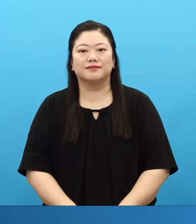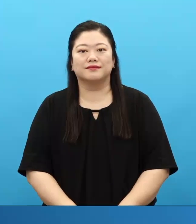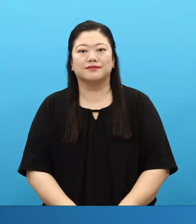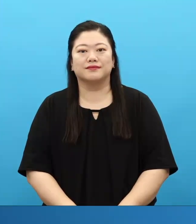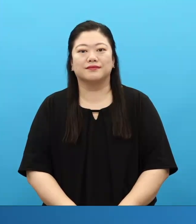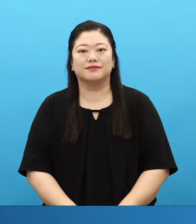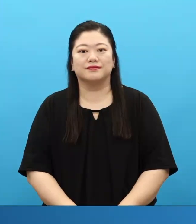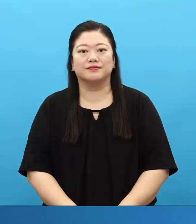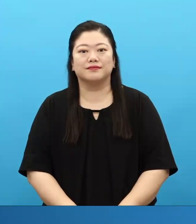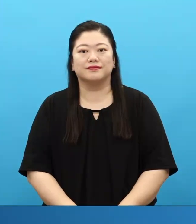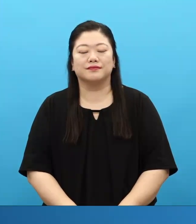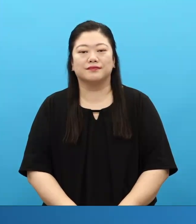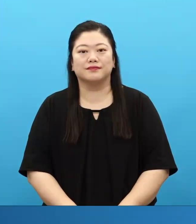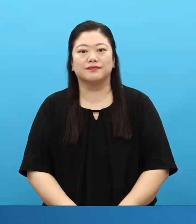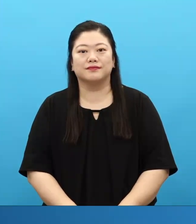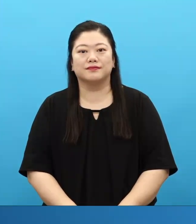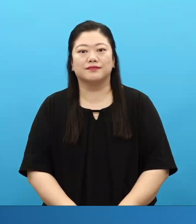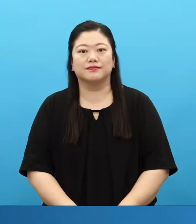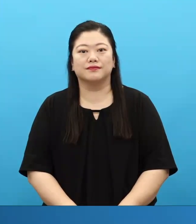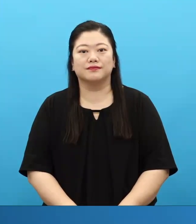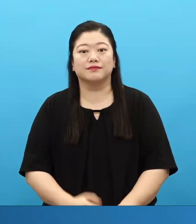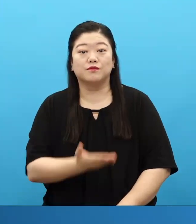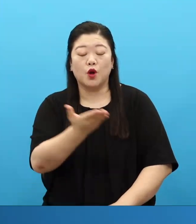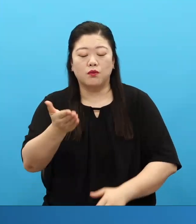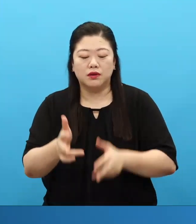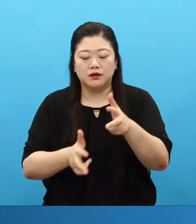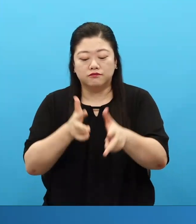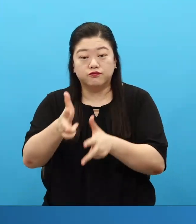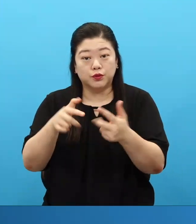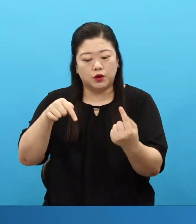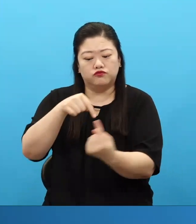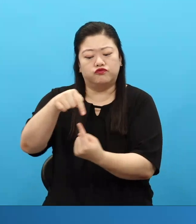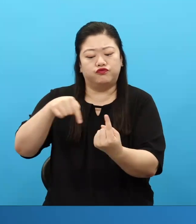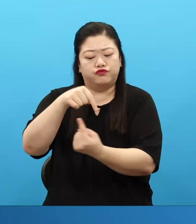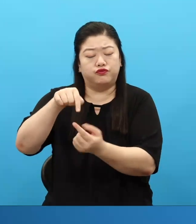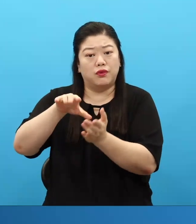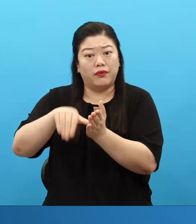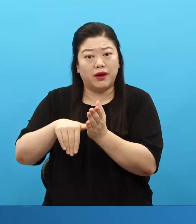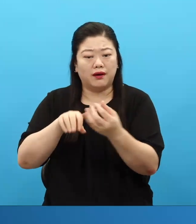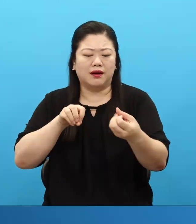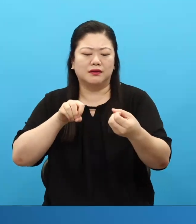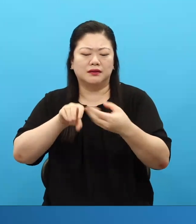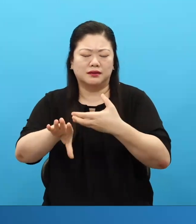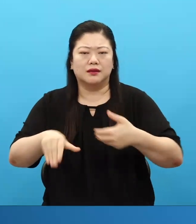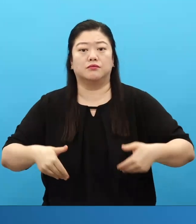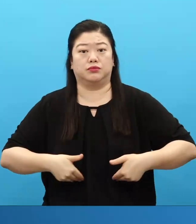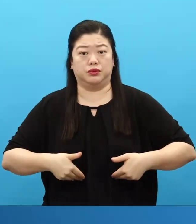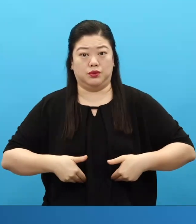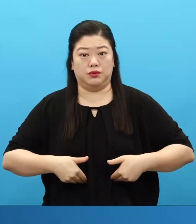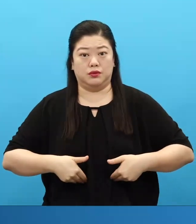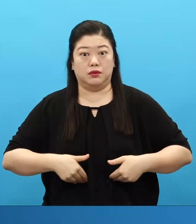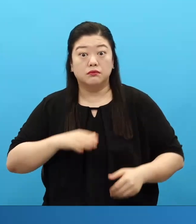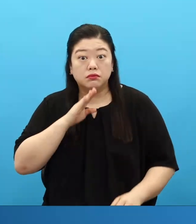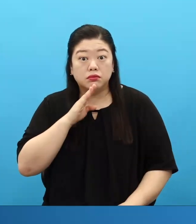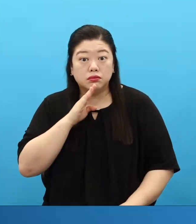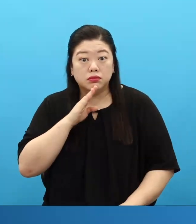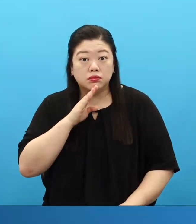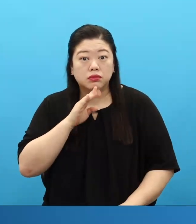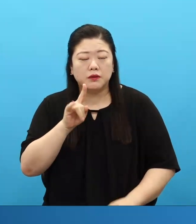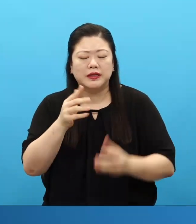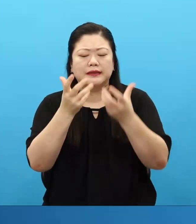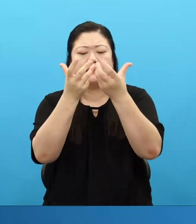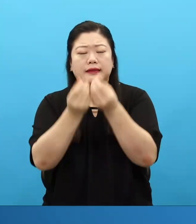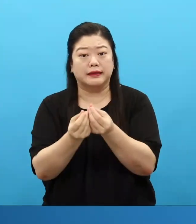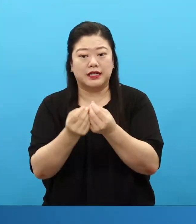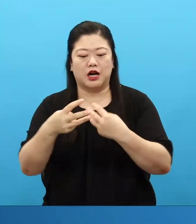산업에 여러분들이 응답을 받아야 되기 때문에 렘트 7명을 한번 잘 보세요. Because you must receive answers through your